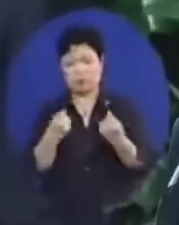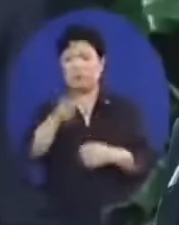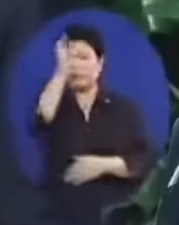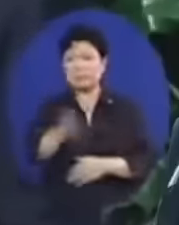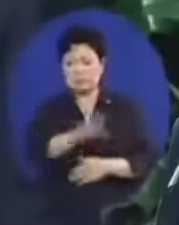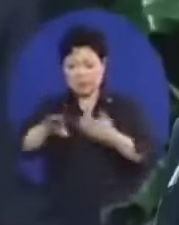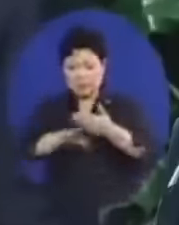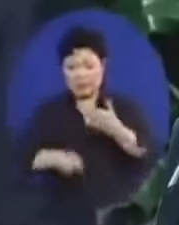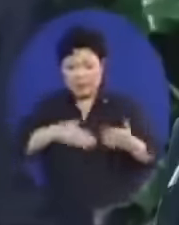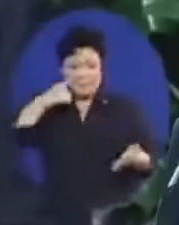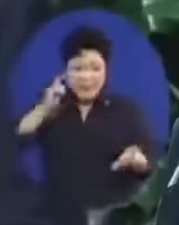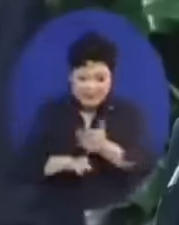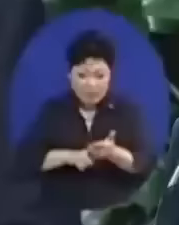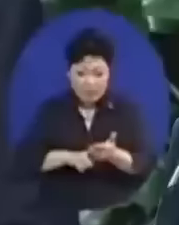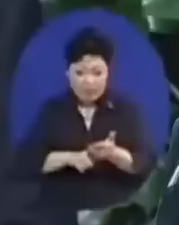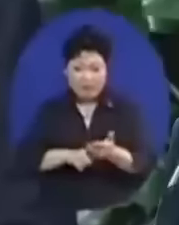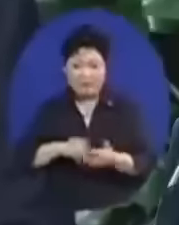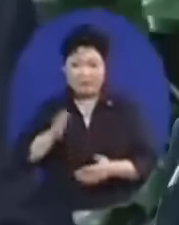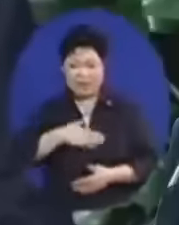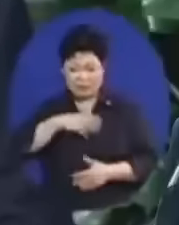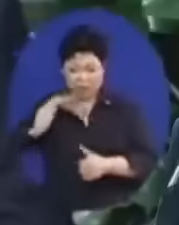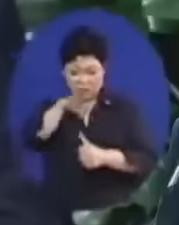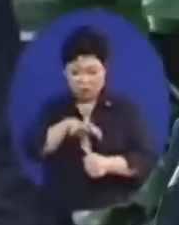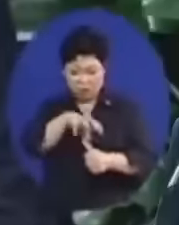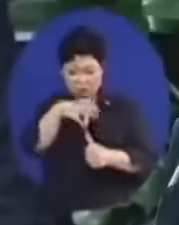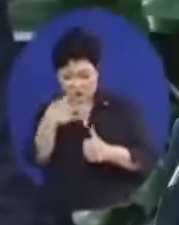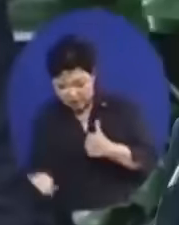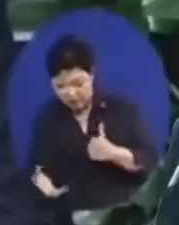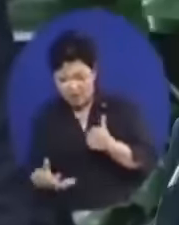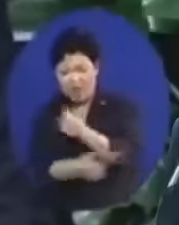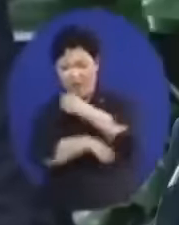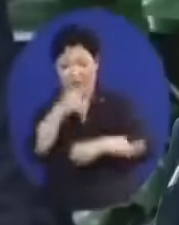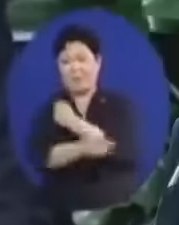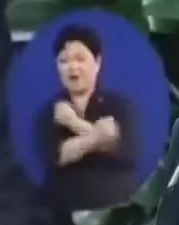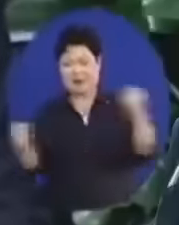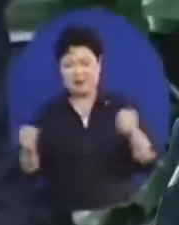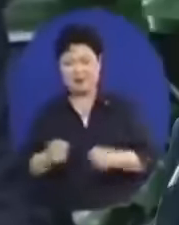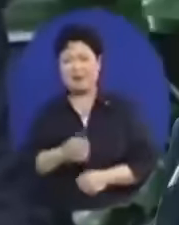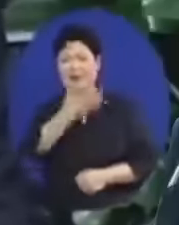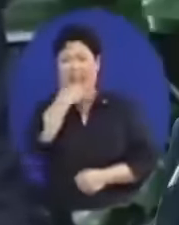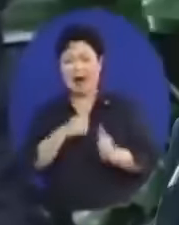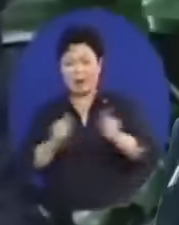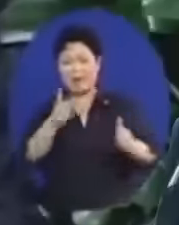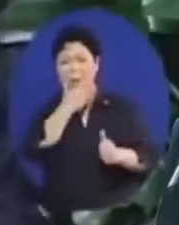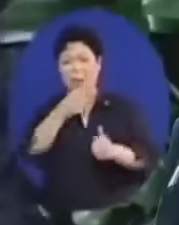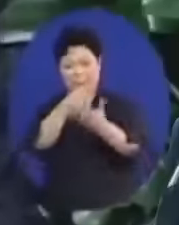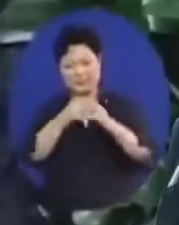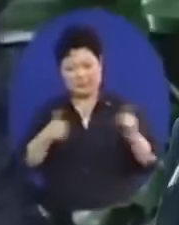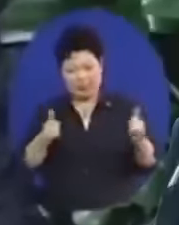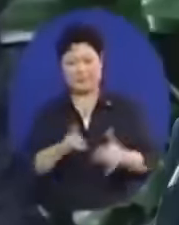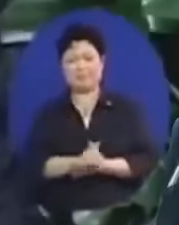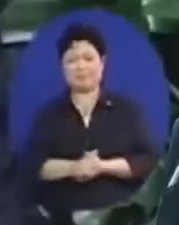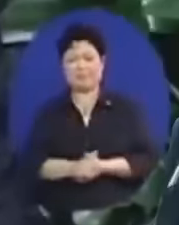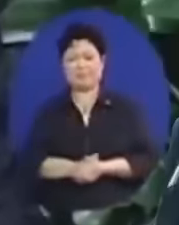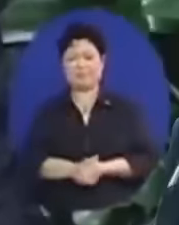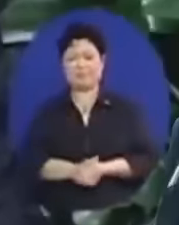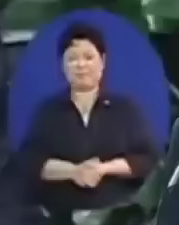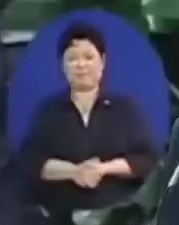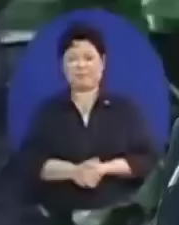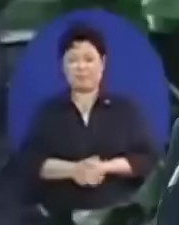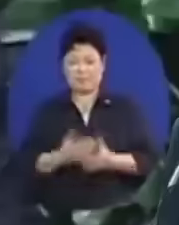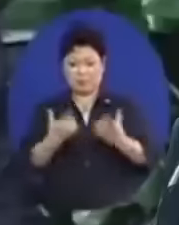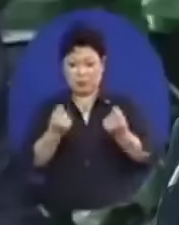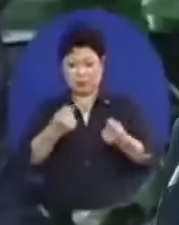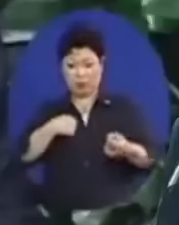십자가 밑에서 발견한 나는 저주에서 해방된 사람이요 아브라함의 복을 받은 사람인 것입니다.